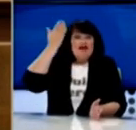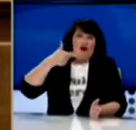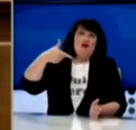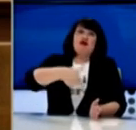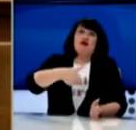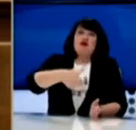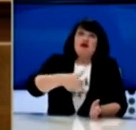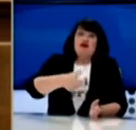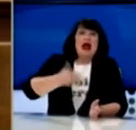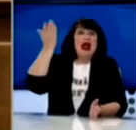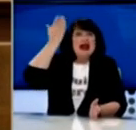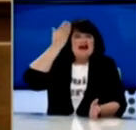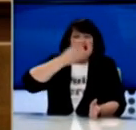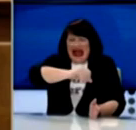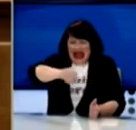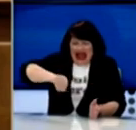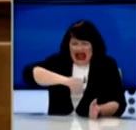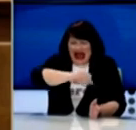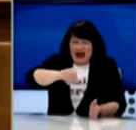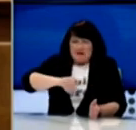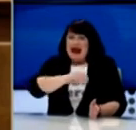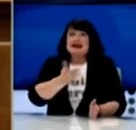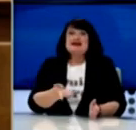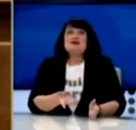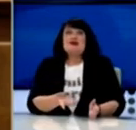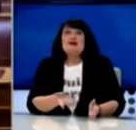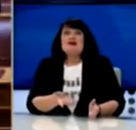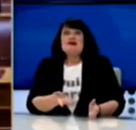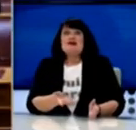βενζίνη, τα πιο ακριβά λιπάσματα. Άρα συνεισφέρει έμεσα